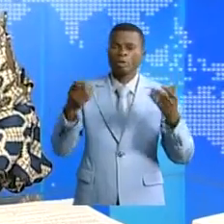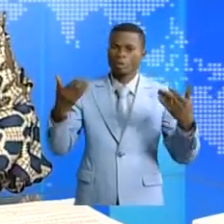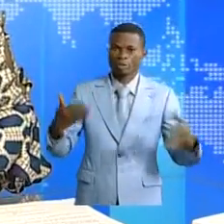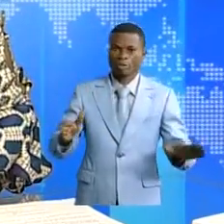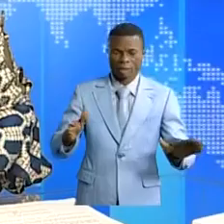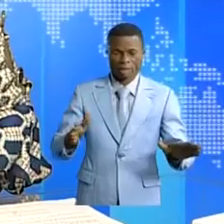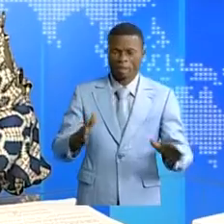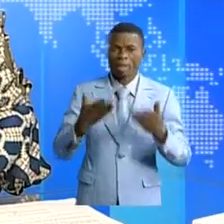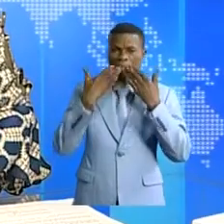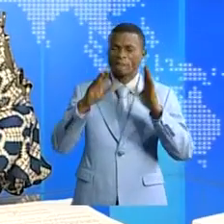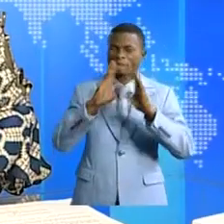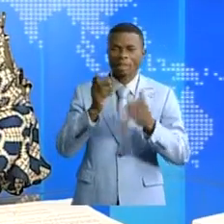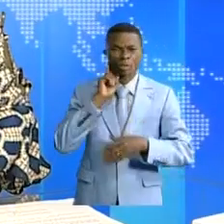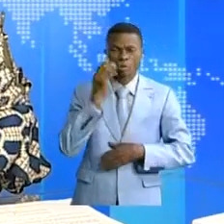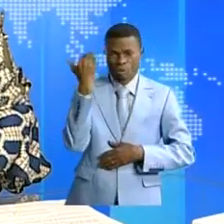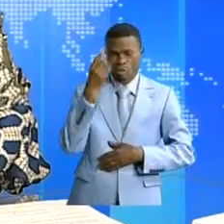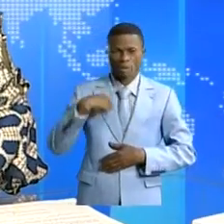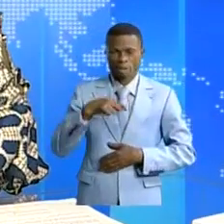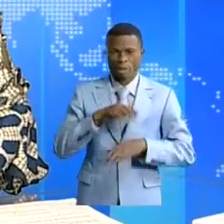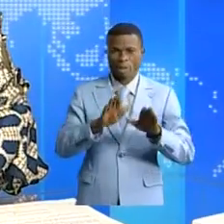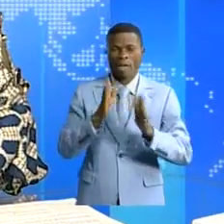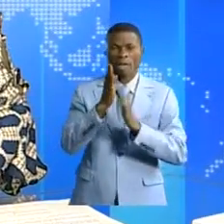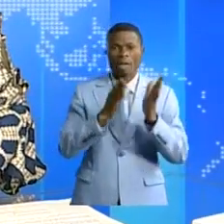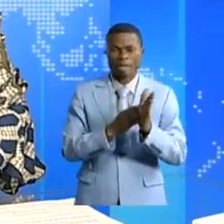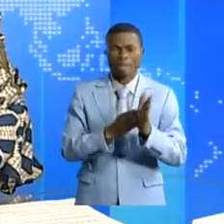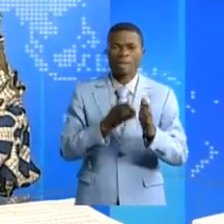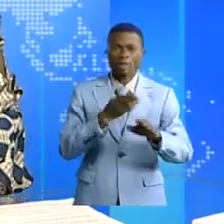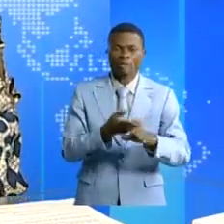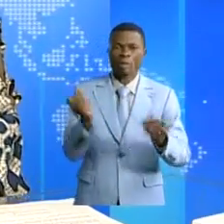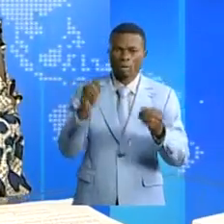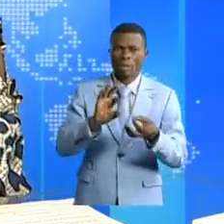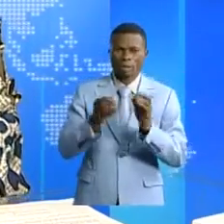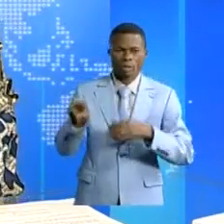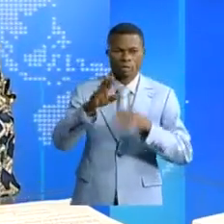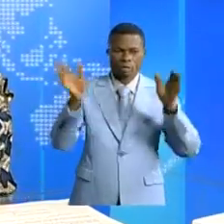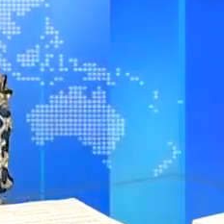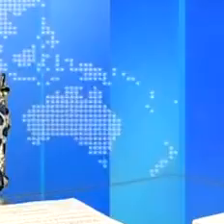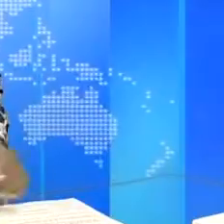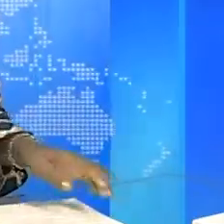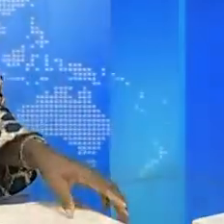préparé sous l'ensemble de la rédaction. Restez avec nous. L'information continue sur la chaîne nationale. Au revoir.